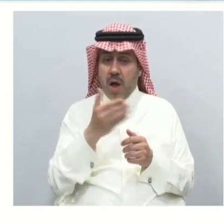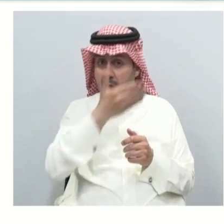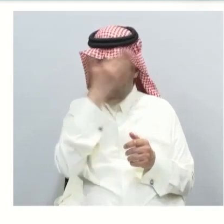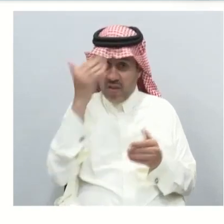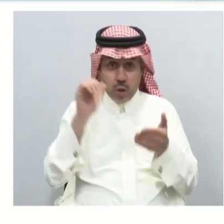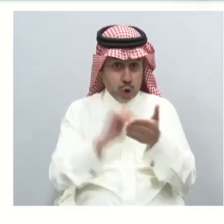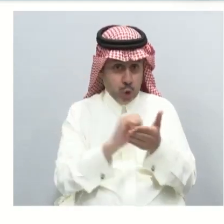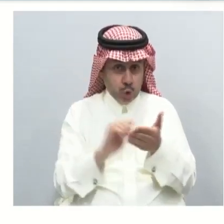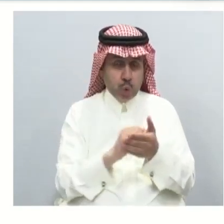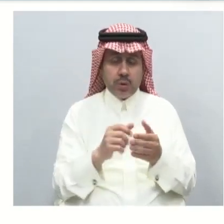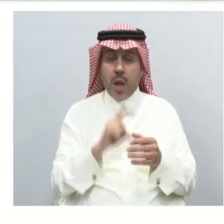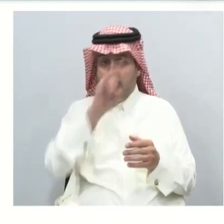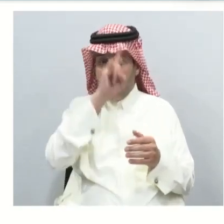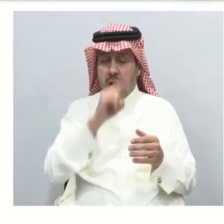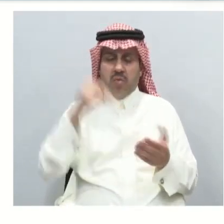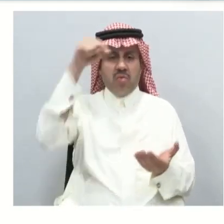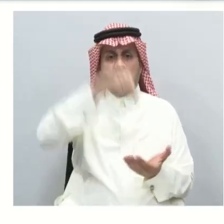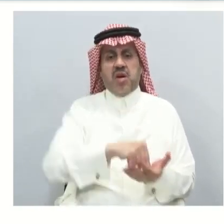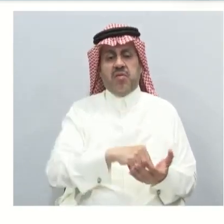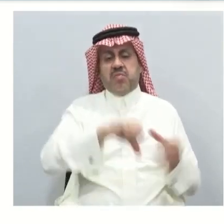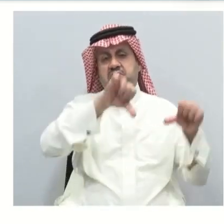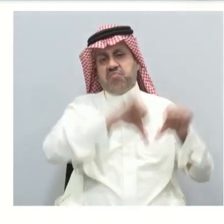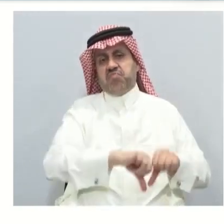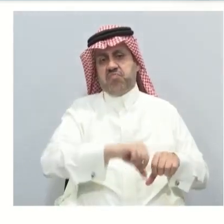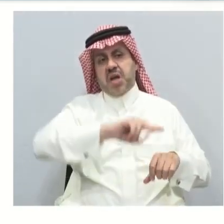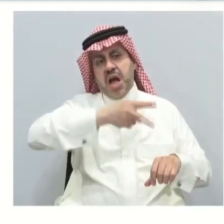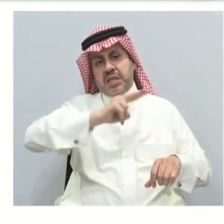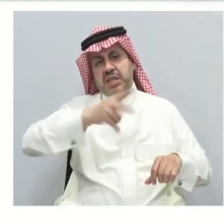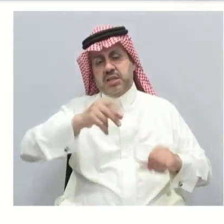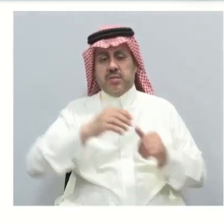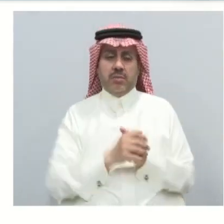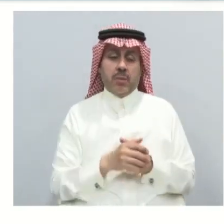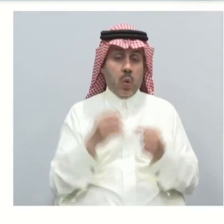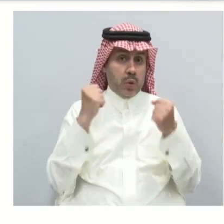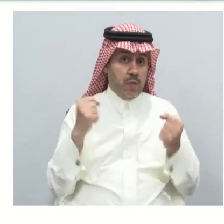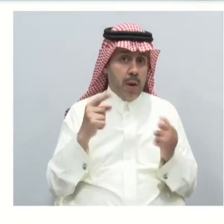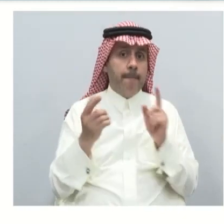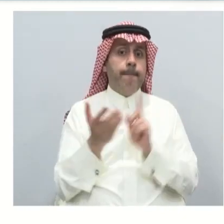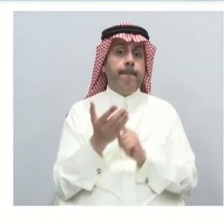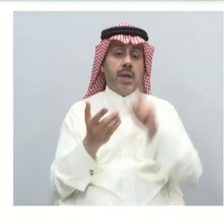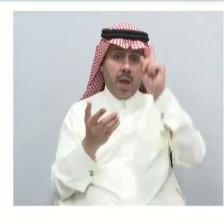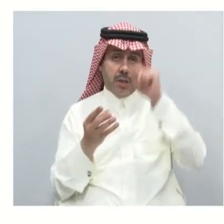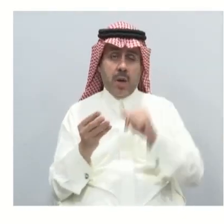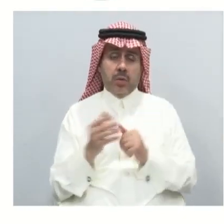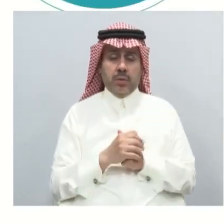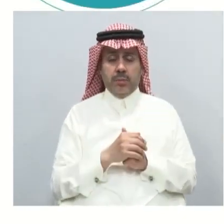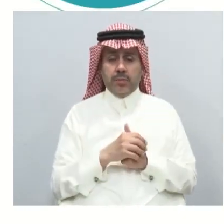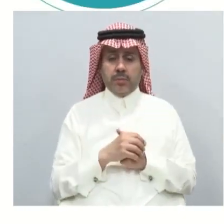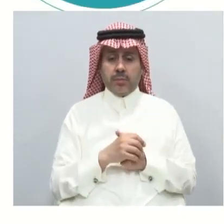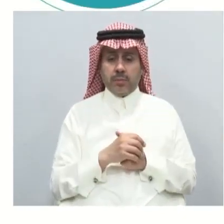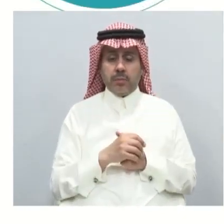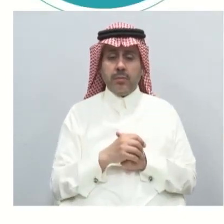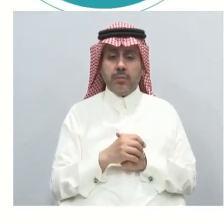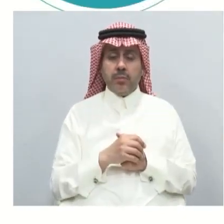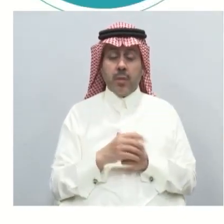حافظ الفاظها وتراه يقع كثيرا فيما يناقضها والتوفيق بيد الله جل جل وعلا